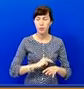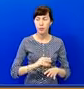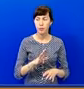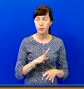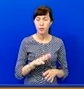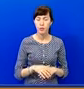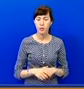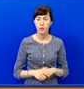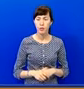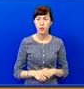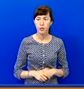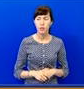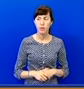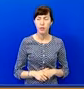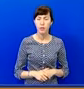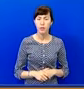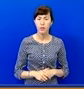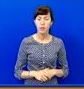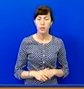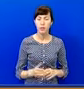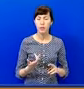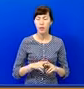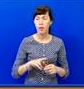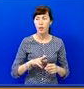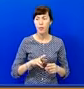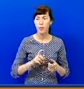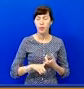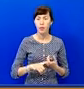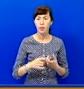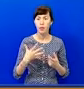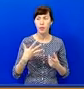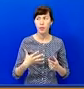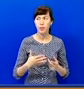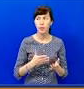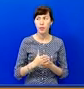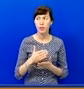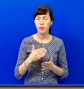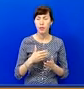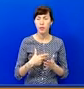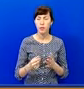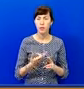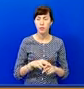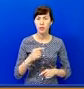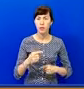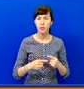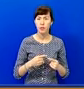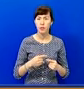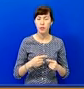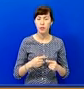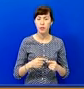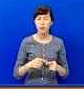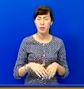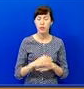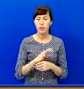де, маймен де осындай жағдайлар болған. Осыған байланысты осы айтылған бесеуімен тікелей сатып алуын, сол арқылы елді мекендерге жеткізуін қамтамасыз